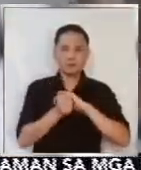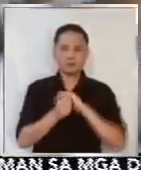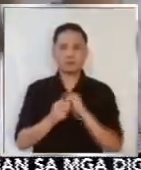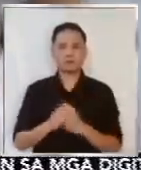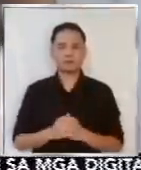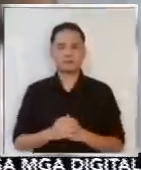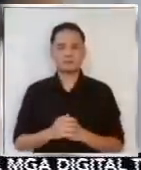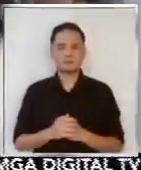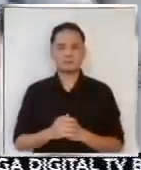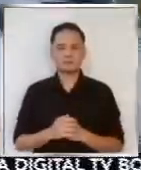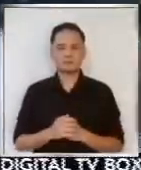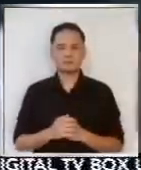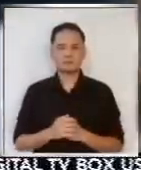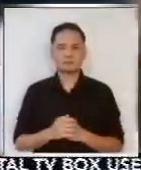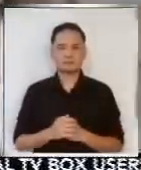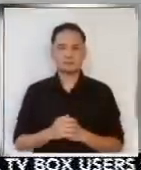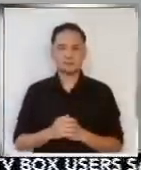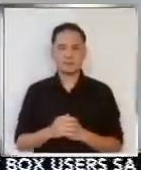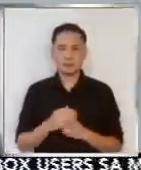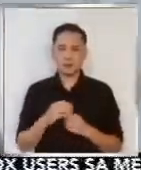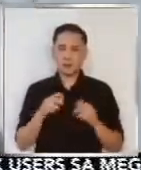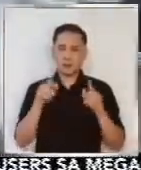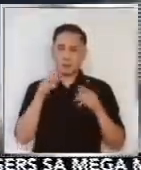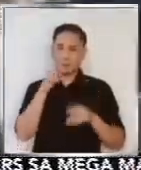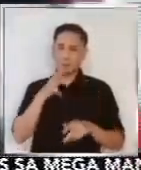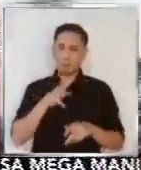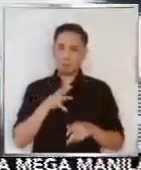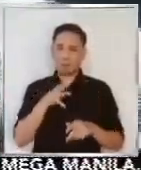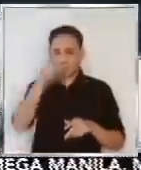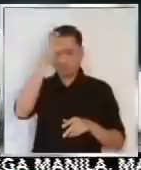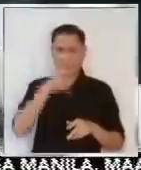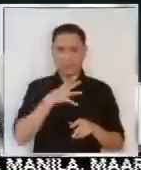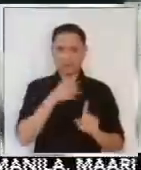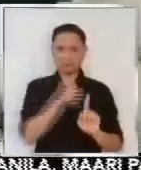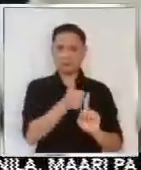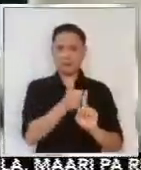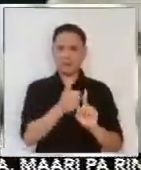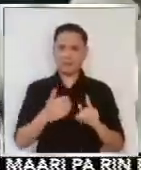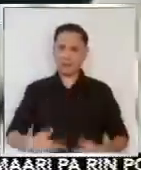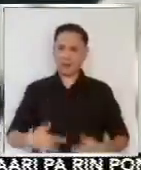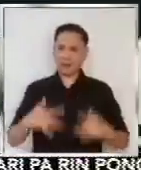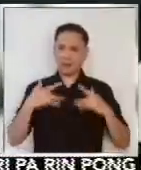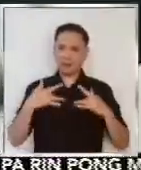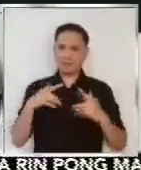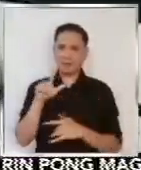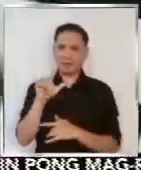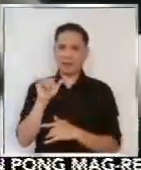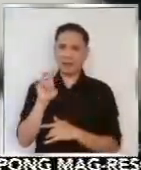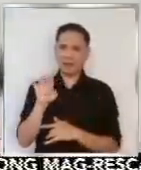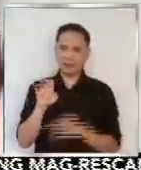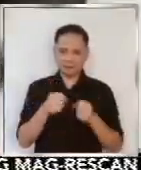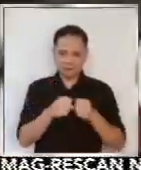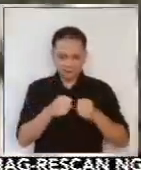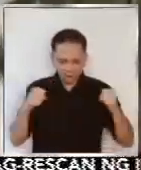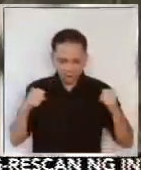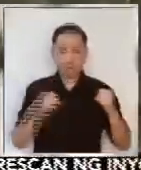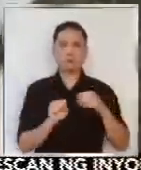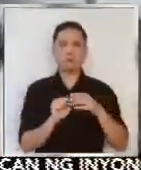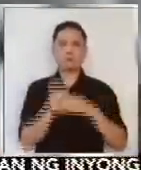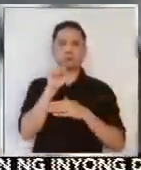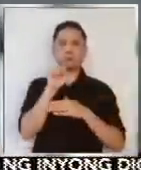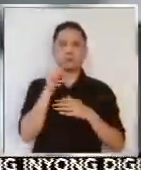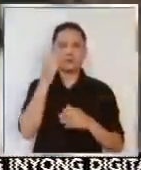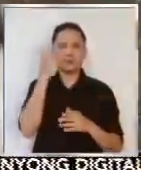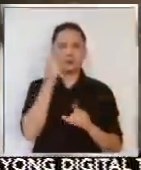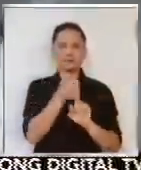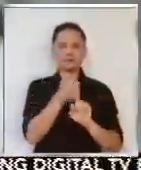Isang buhay na lalaki pala ang laman. Bahagi lang ito ng prank o panluloko ng isang grupo ng mga kabataan. Yun nga lang,